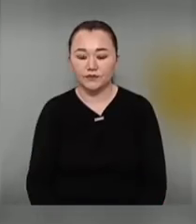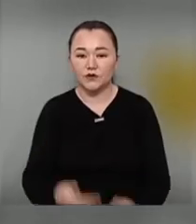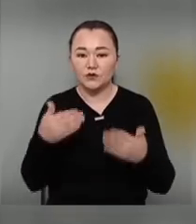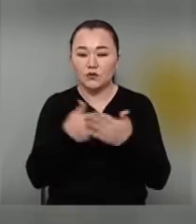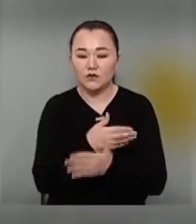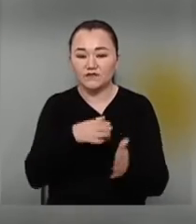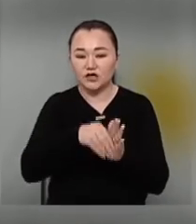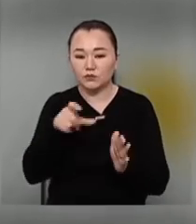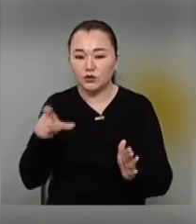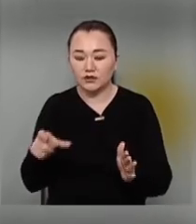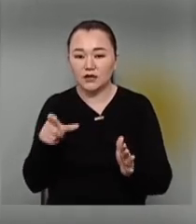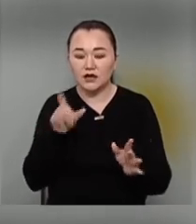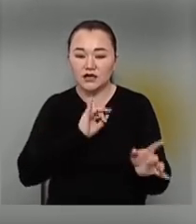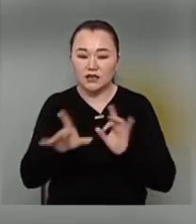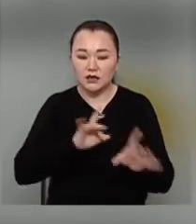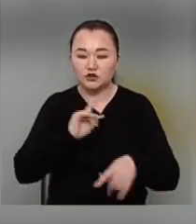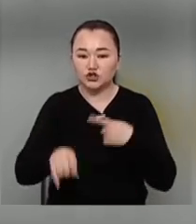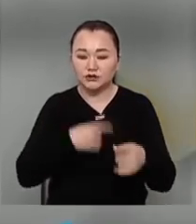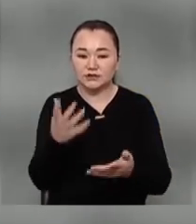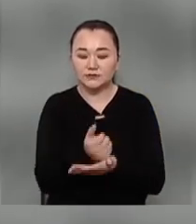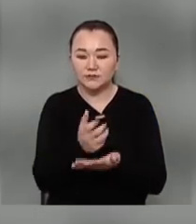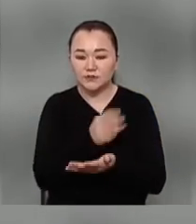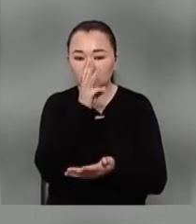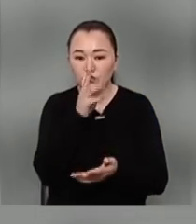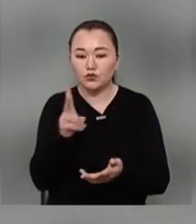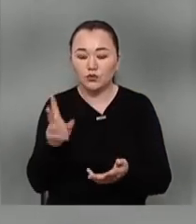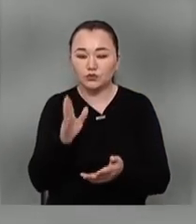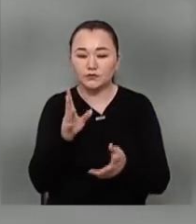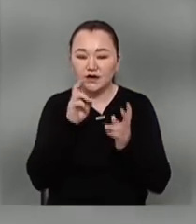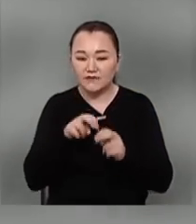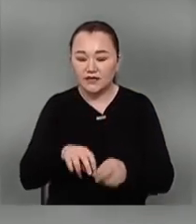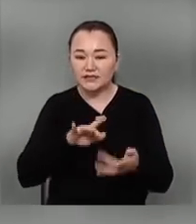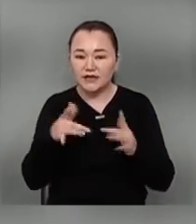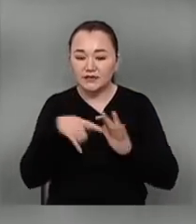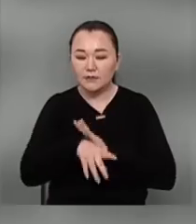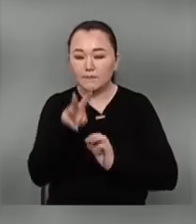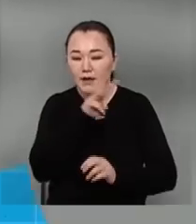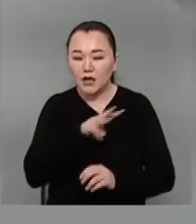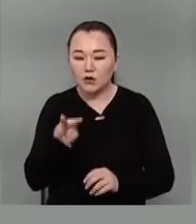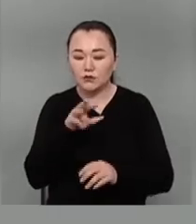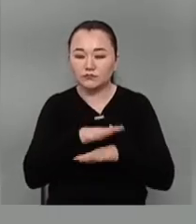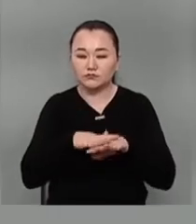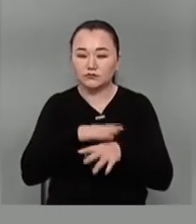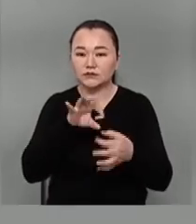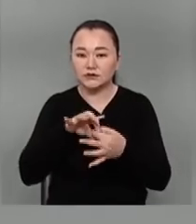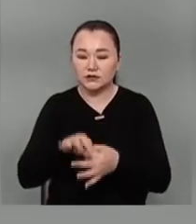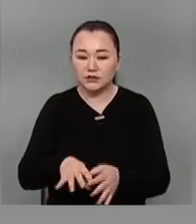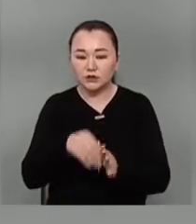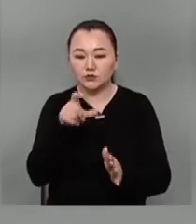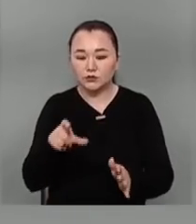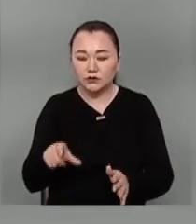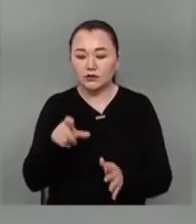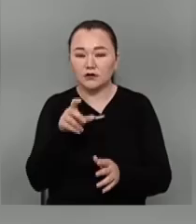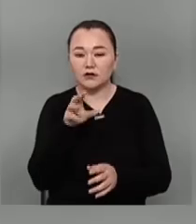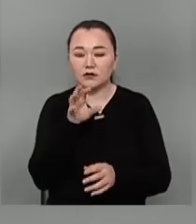Жаңа депутаттардың жарнама арқылы тапқан табысын кім тексереді? Әлеуметтік желіде миллиондаған көрермені бар мәжілісмендер